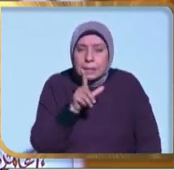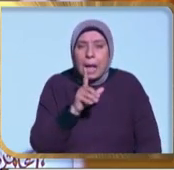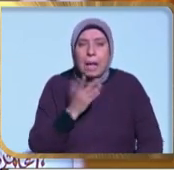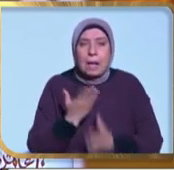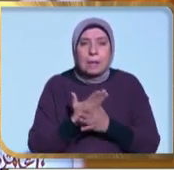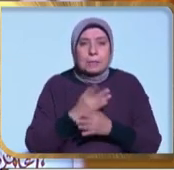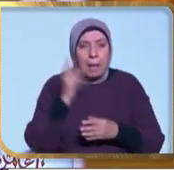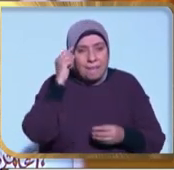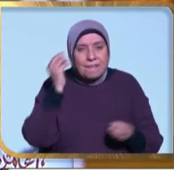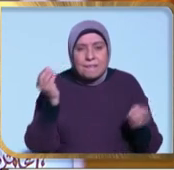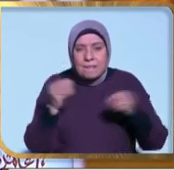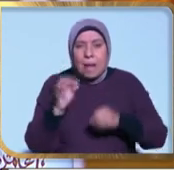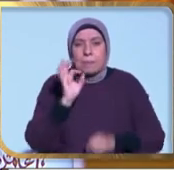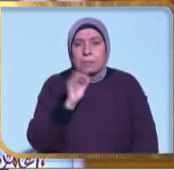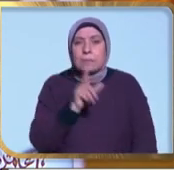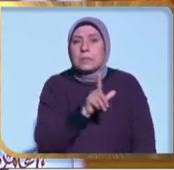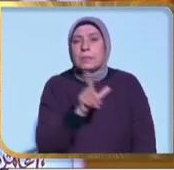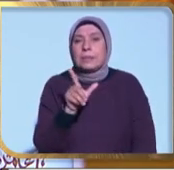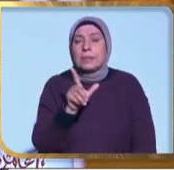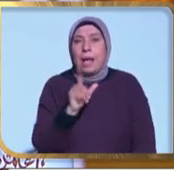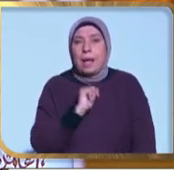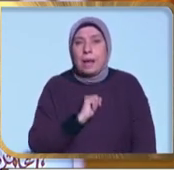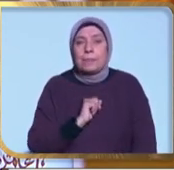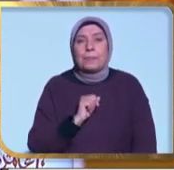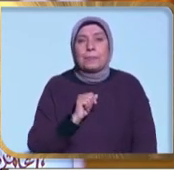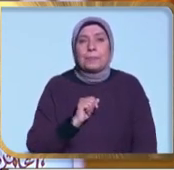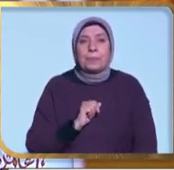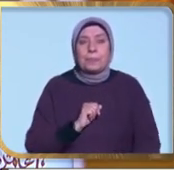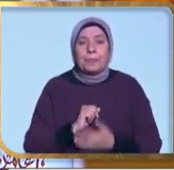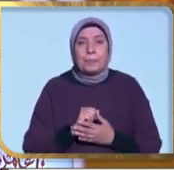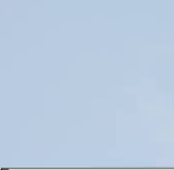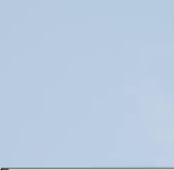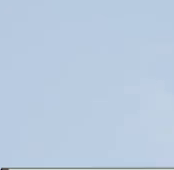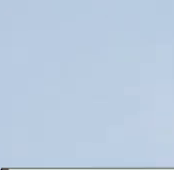اساسها روايه حفص عن عاصم بقصر